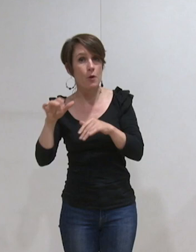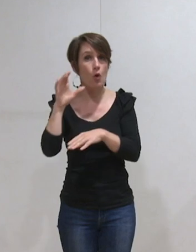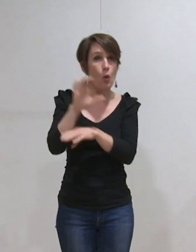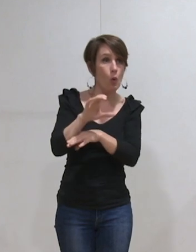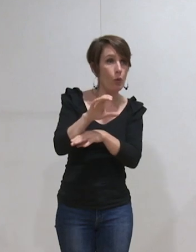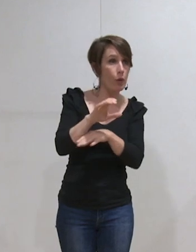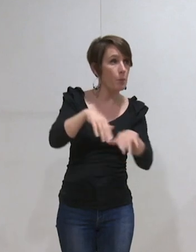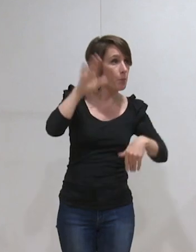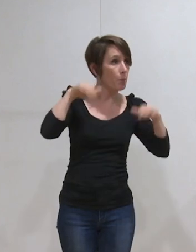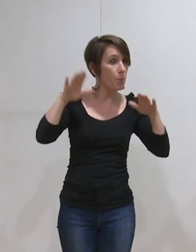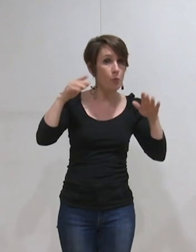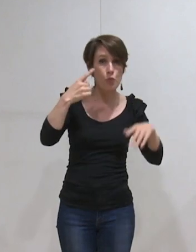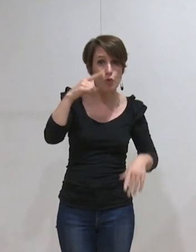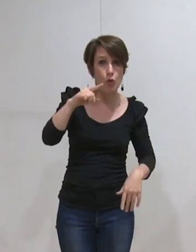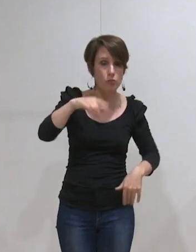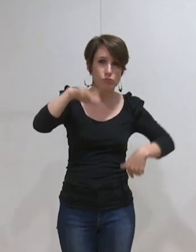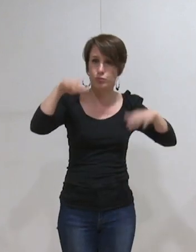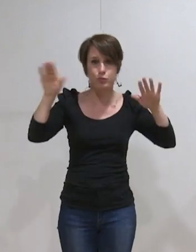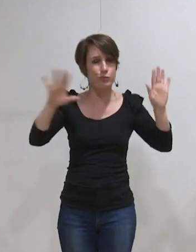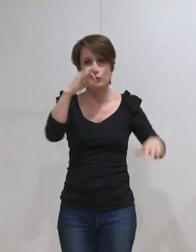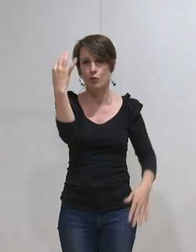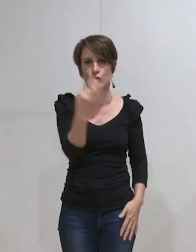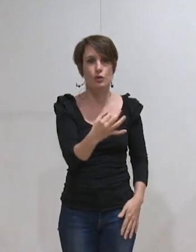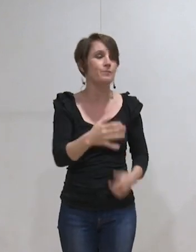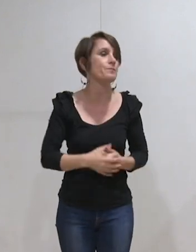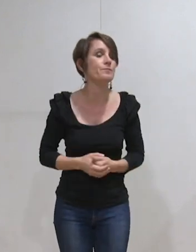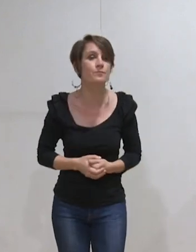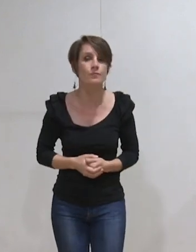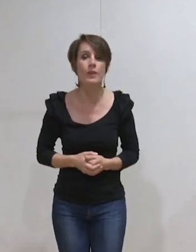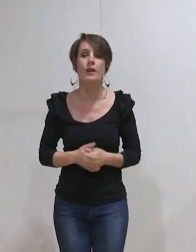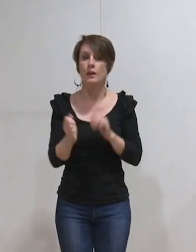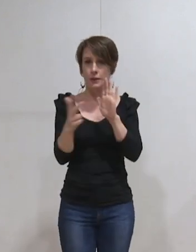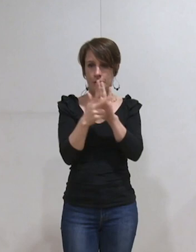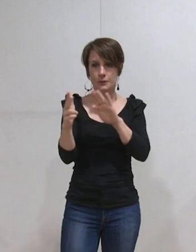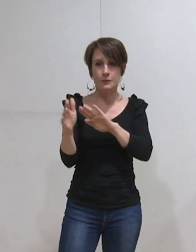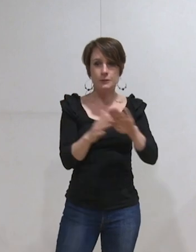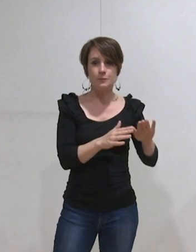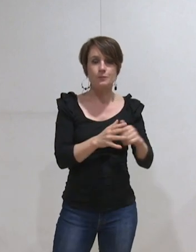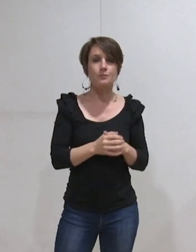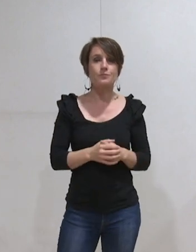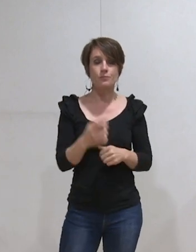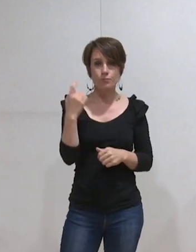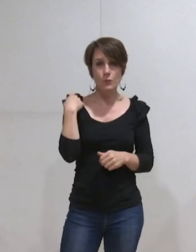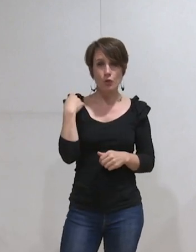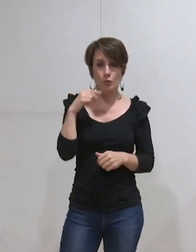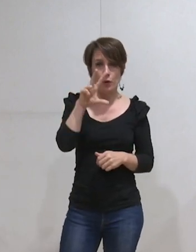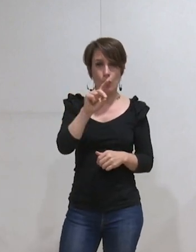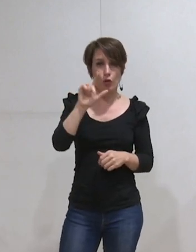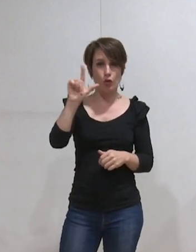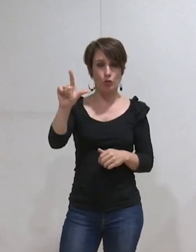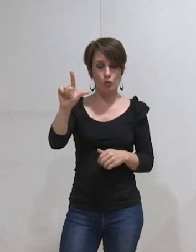contre qui est pour unanimité délibération adoptée la 32 c'est la